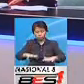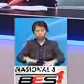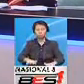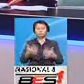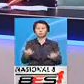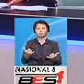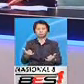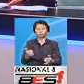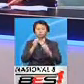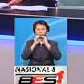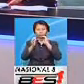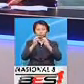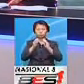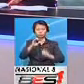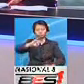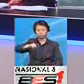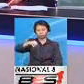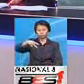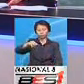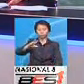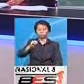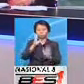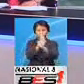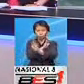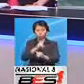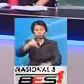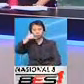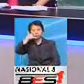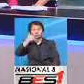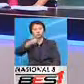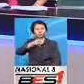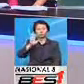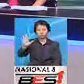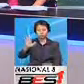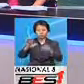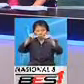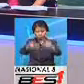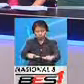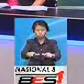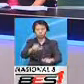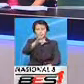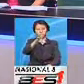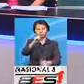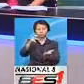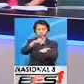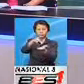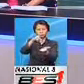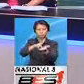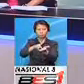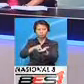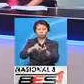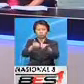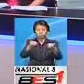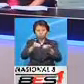pulih jurucakap jabatan pertahanan awam Malaysia jpam Sarawak ketika dihubungi berkata mereka ditempatkan di 50 pusat pemindahan banjir di